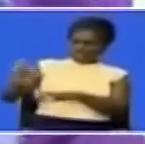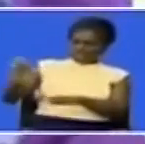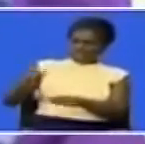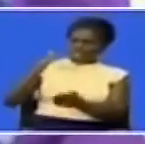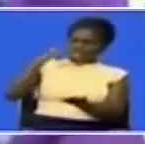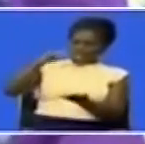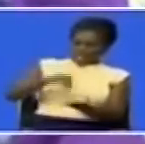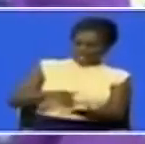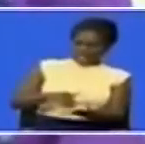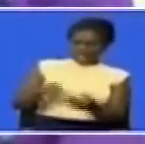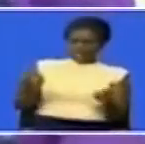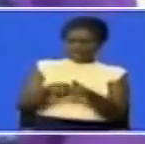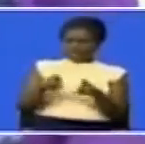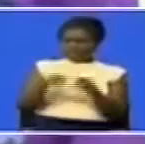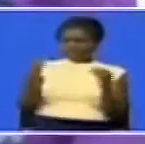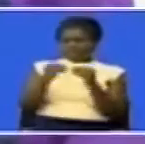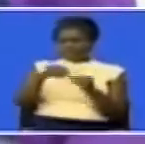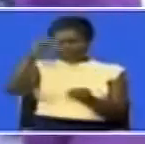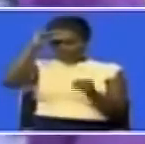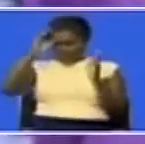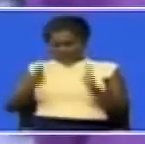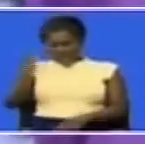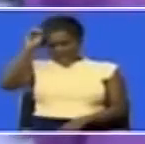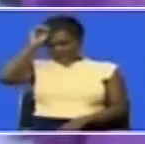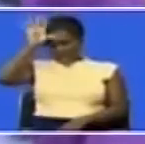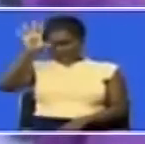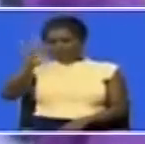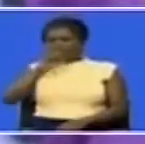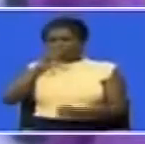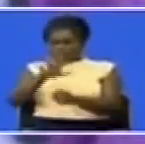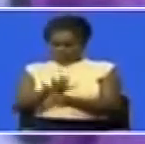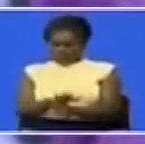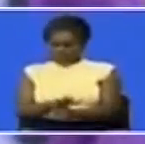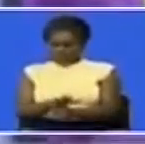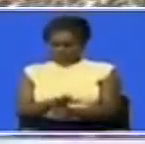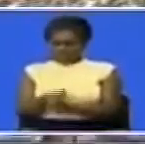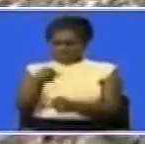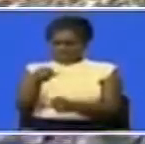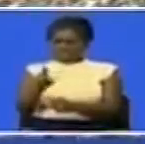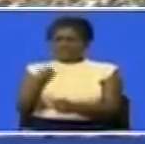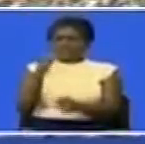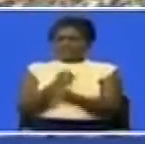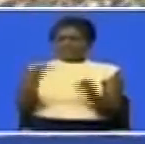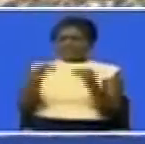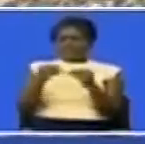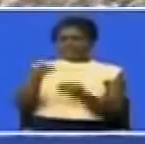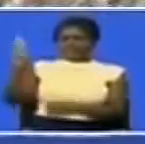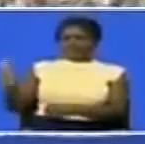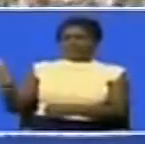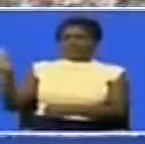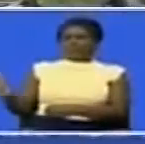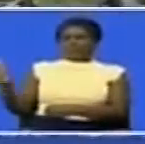barua, wameketi pia na gavana wa Kiambu William Kabogo ambaye amewaahidi kwamba atawakutanisha na rais.